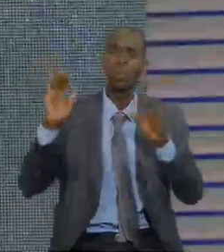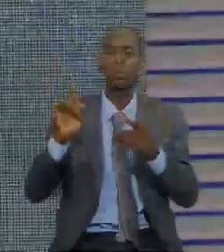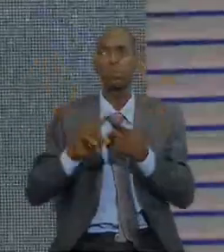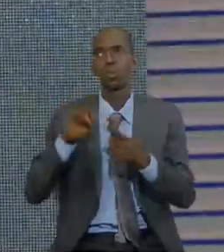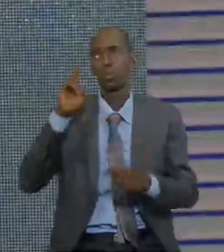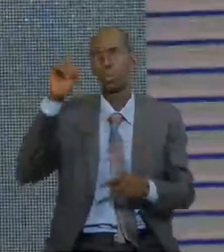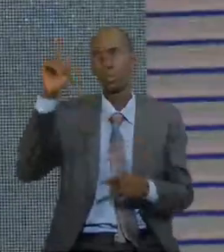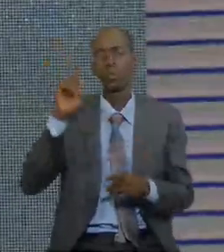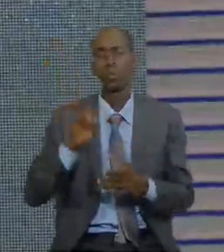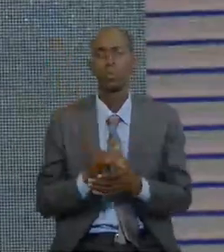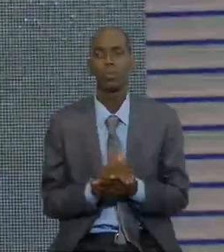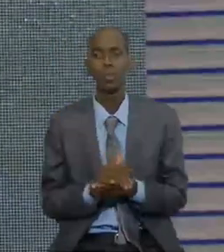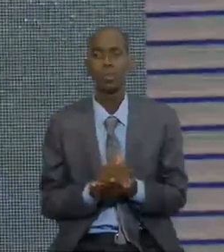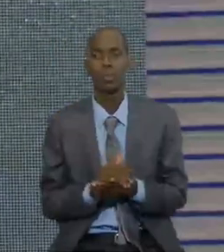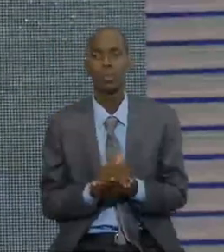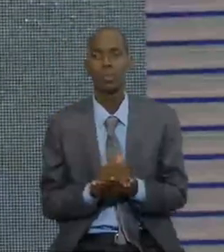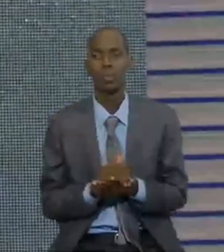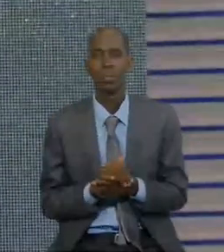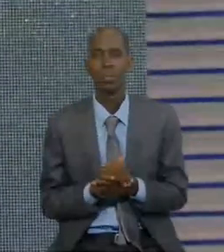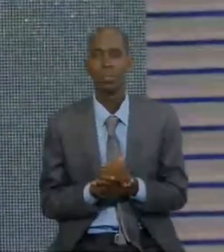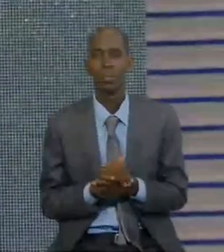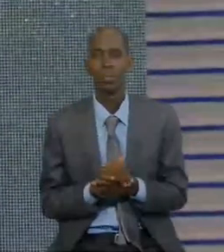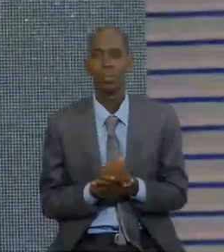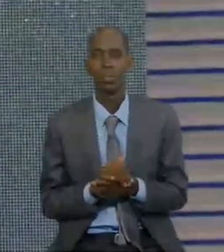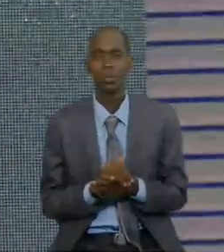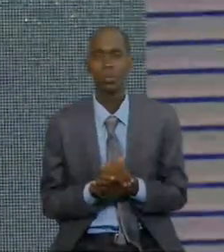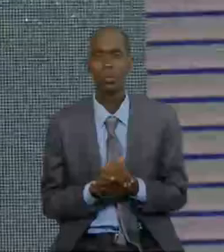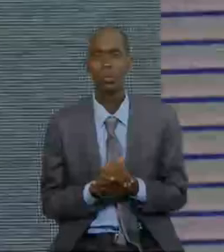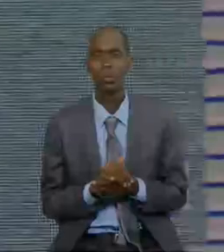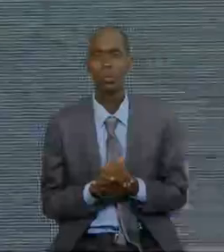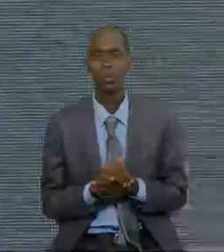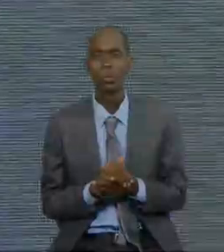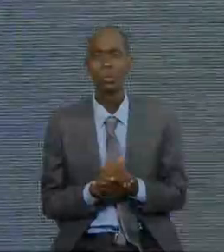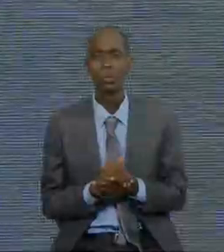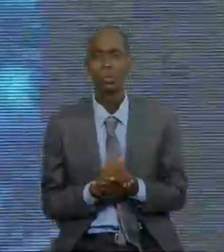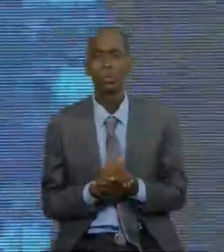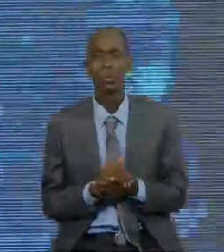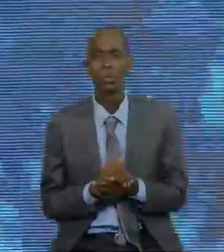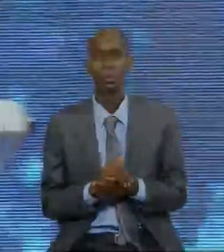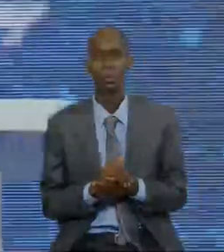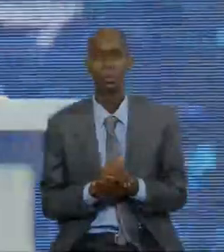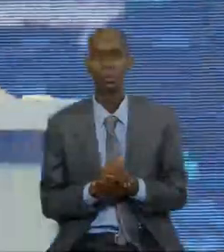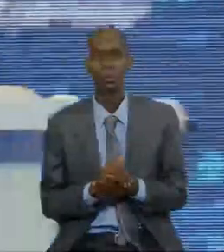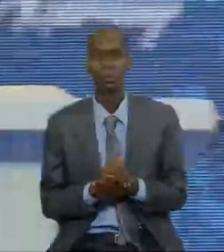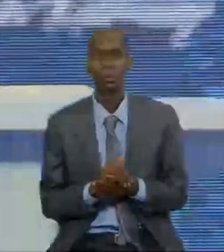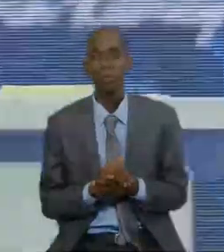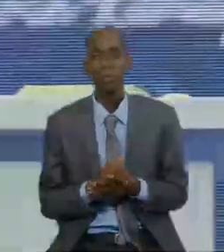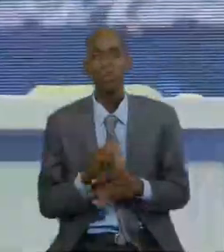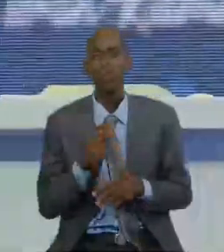je ne veux plus conduire la direction je me soumet à toi je m'abandonne à toi